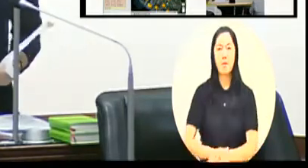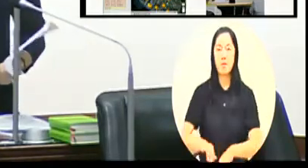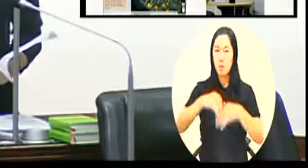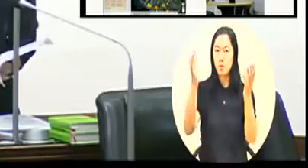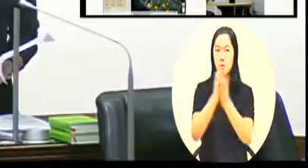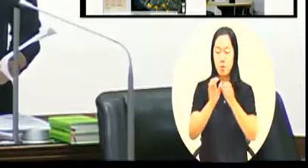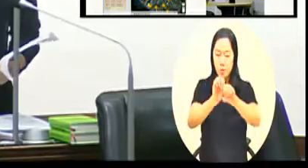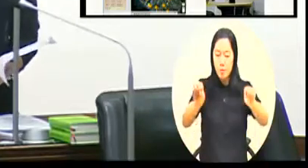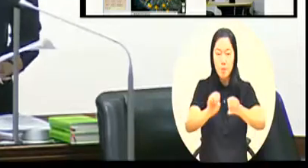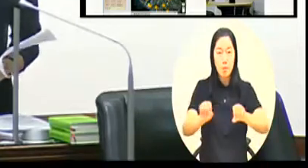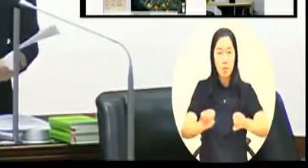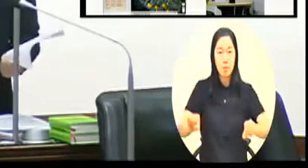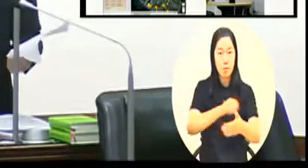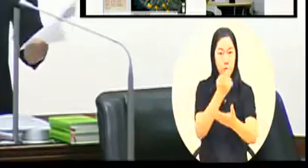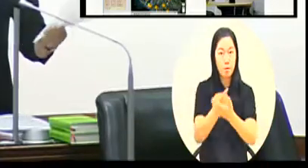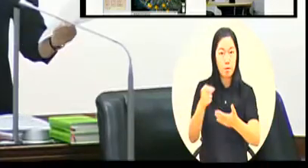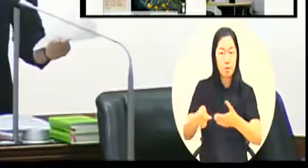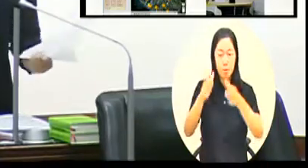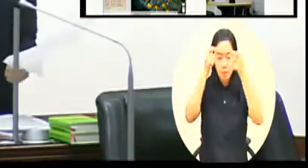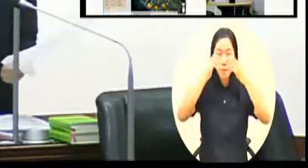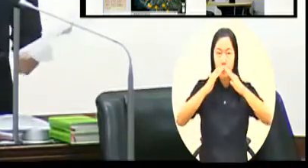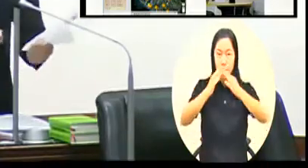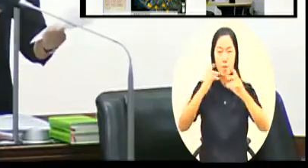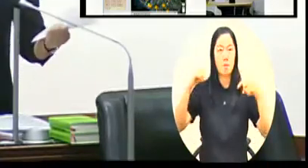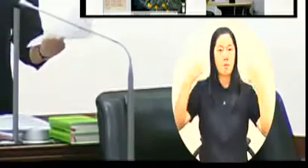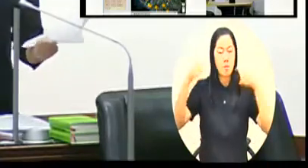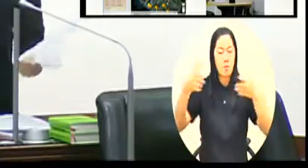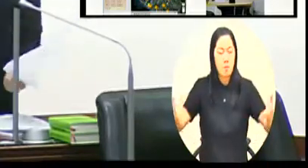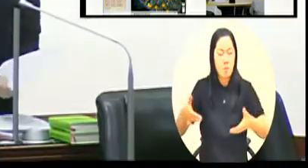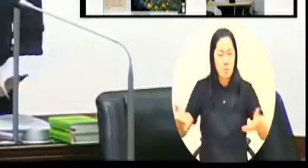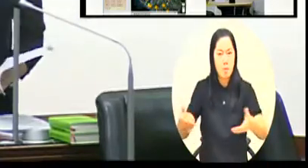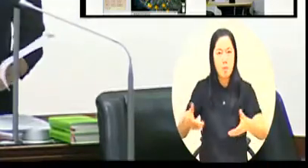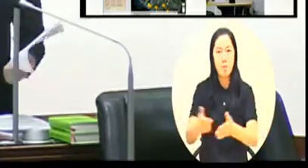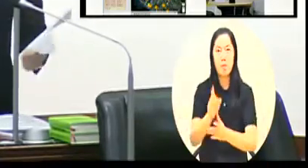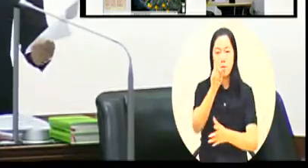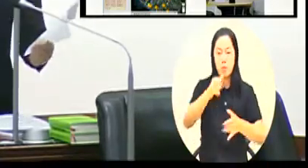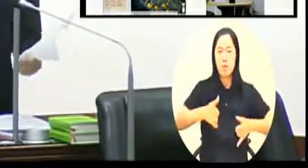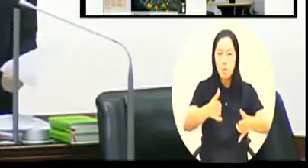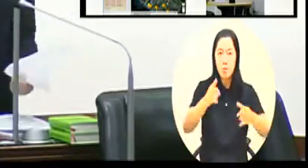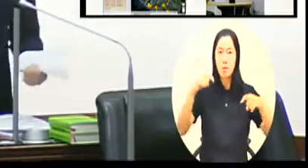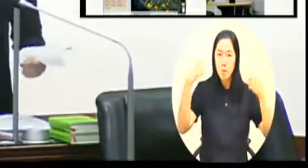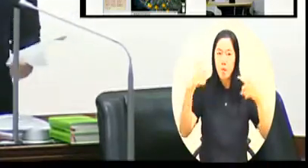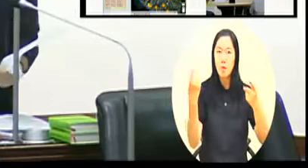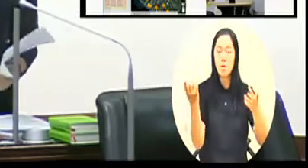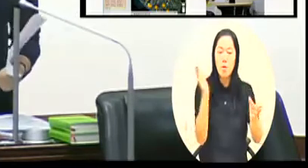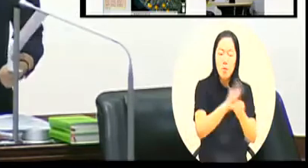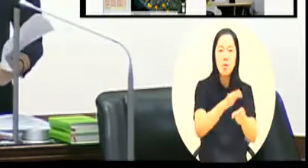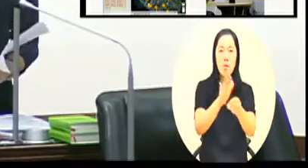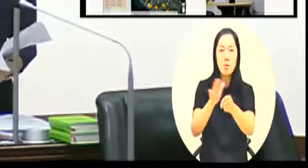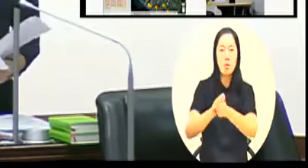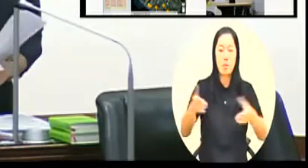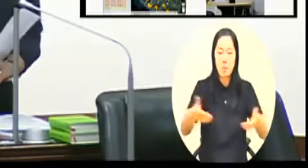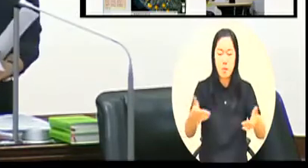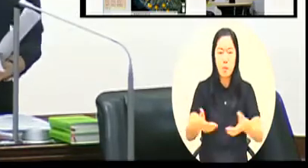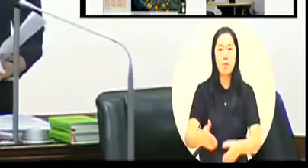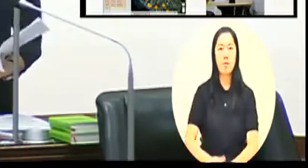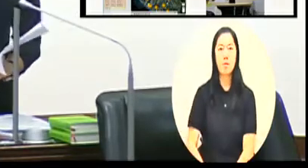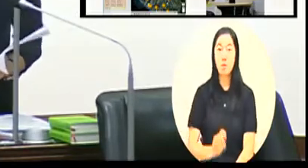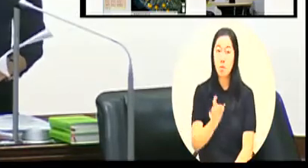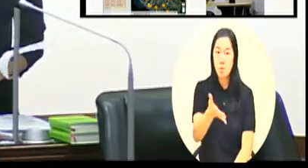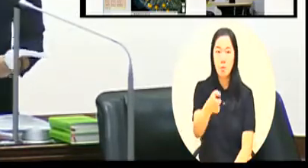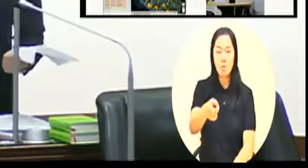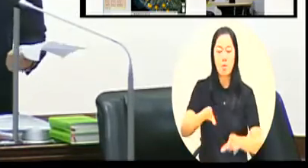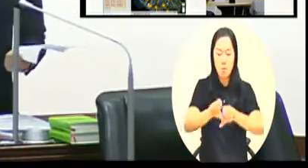路，好，因为我们高雄市常常在挖路，一条道路铺好了，为什么常常在重复的挖？就是有很多的管